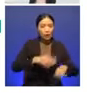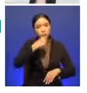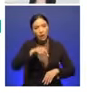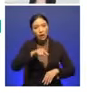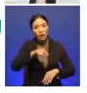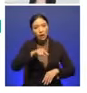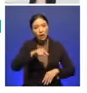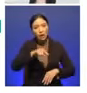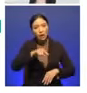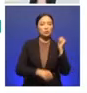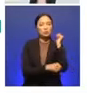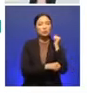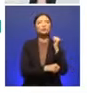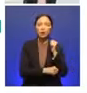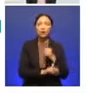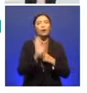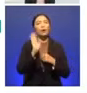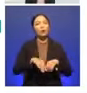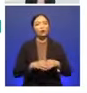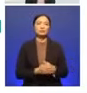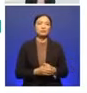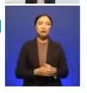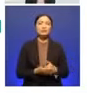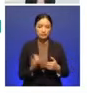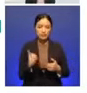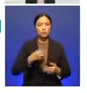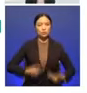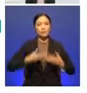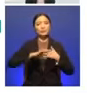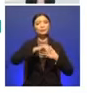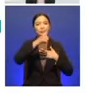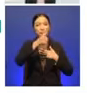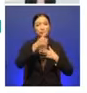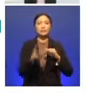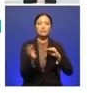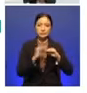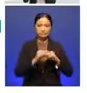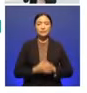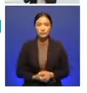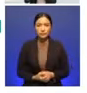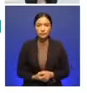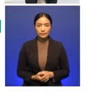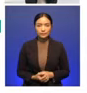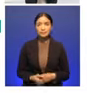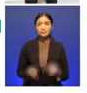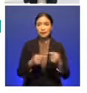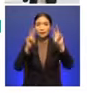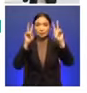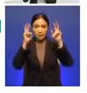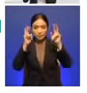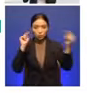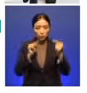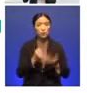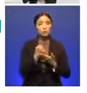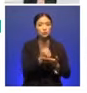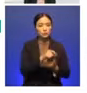ของความยากจนก็จะปรากฏเห็นเด่นชัดนะครับภาพต่อไปครับ ครับนอกจากประเด็นเรื่องการพึ่งพิงแล้วสิ่งที่มัน